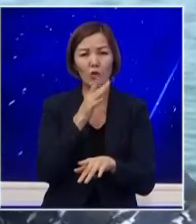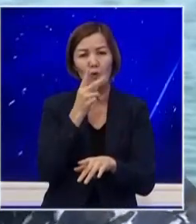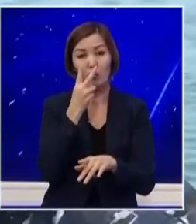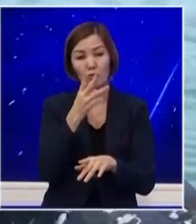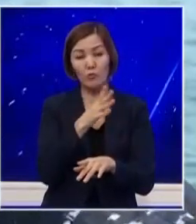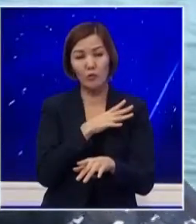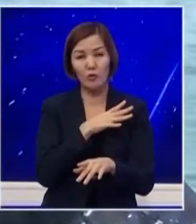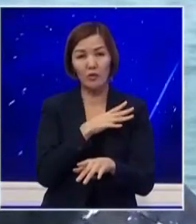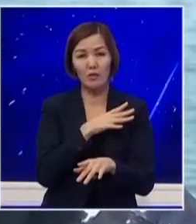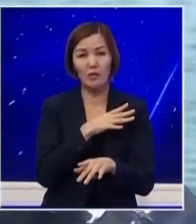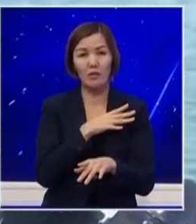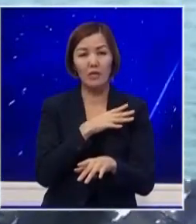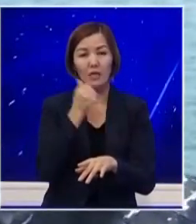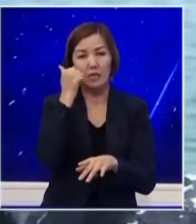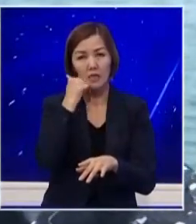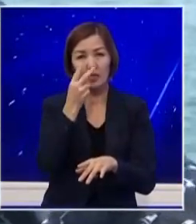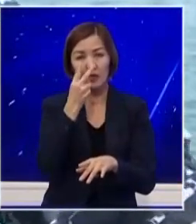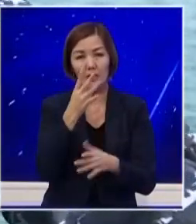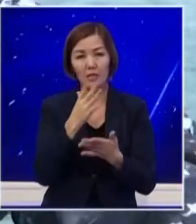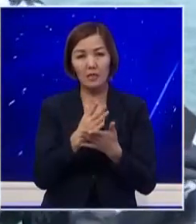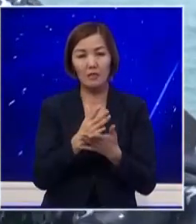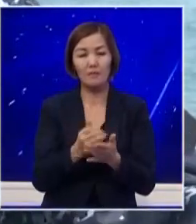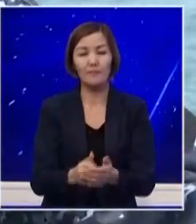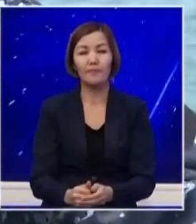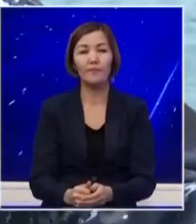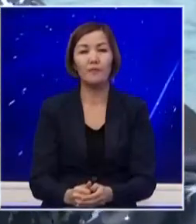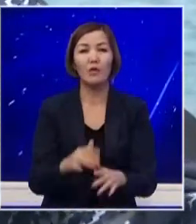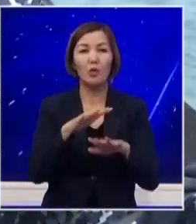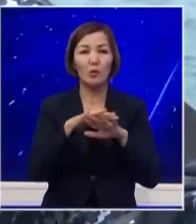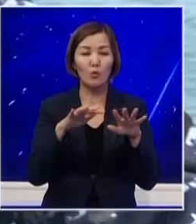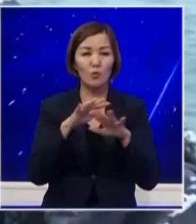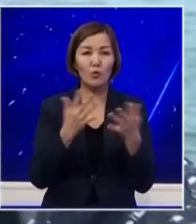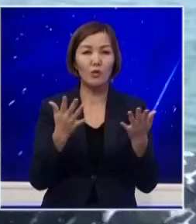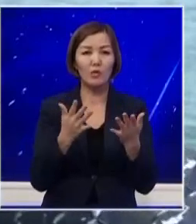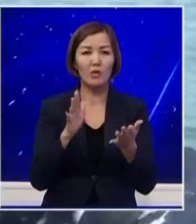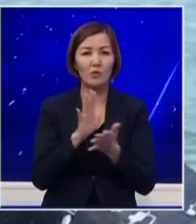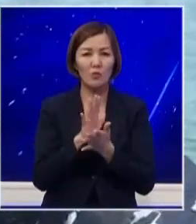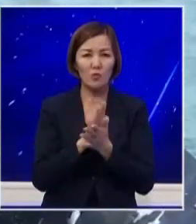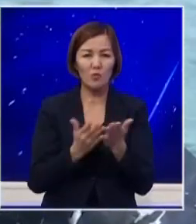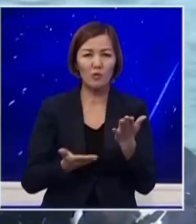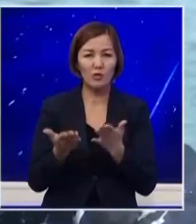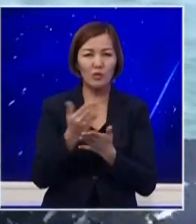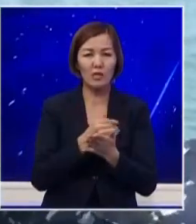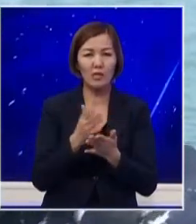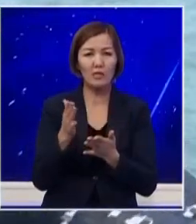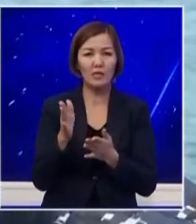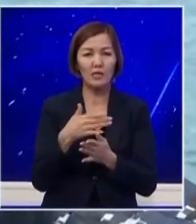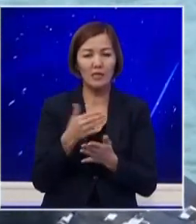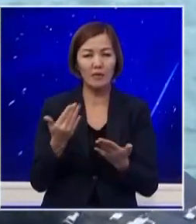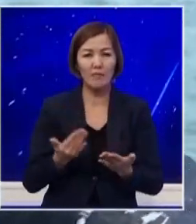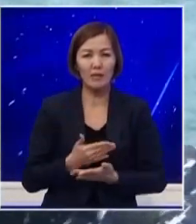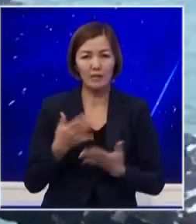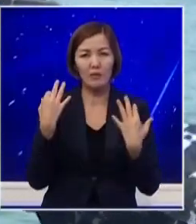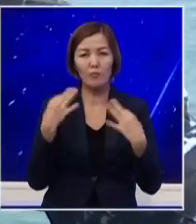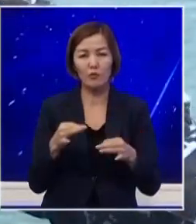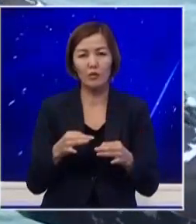көрініп тұр. Тордың ескі екенінде аңғаруға болады. Торға күлдің күл қоқысы жиналып қалыпты. Тірі балықтарды суға жіберіп,